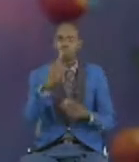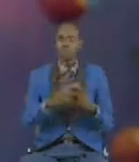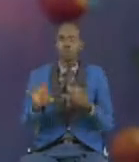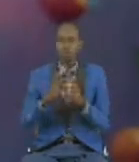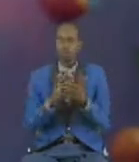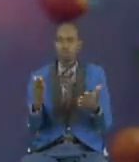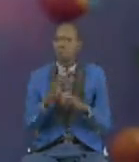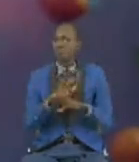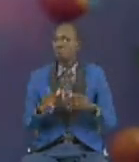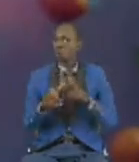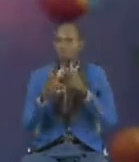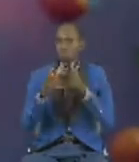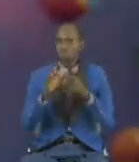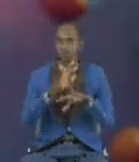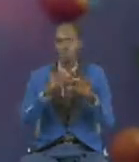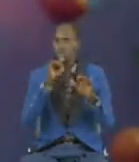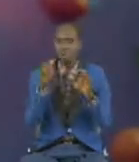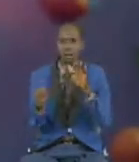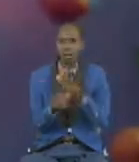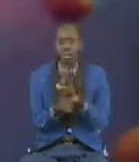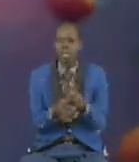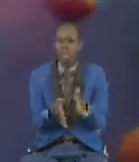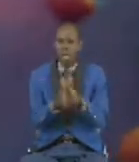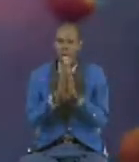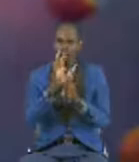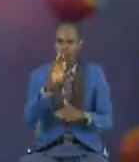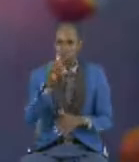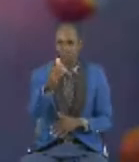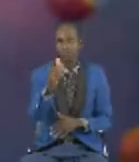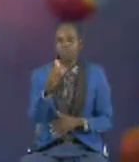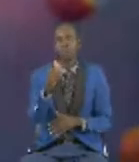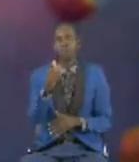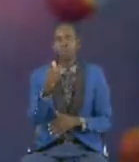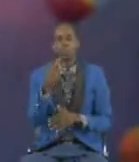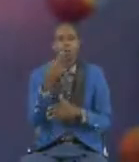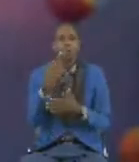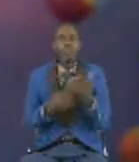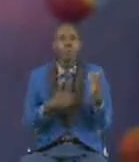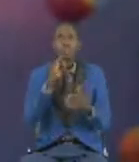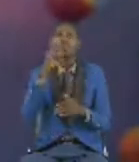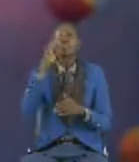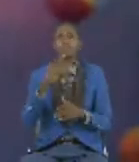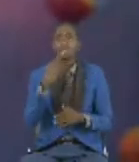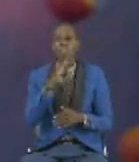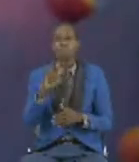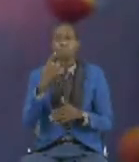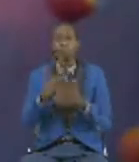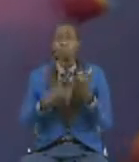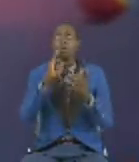chose, ne te cache pas, pose-toi la question, qu'est-ce que Dieu dit? Qu'est-ce que le ciel